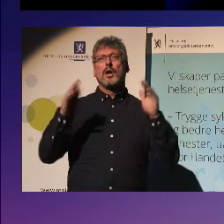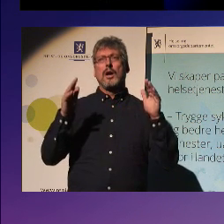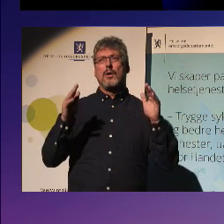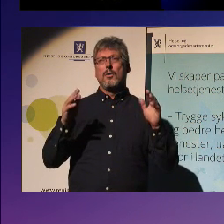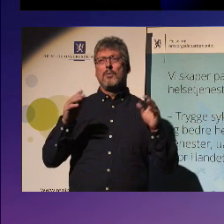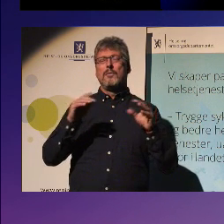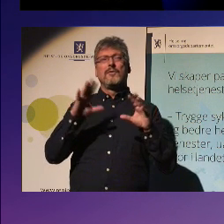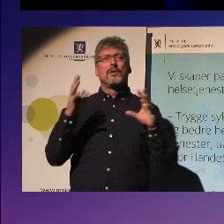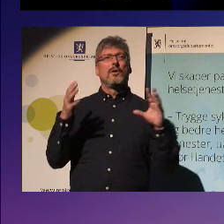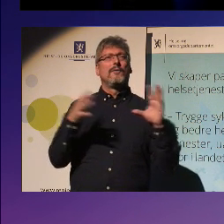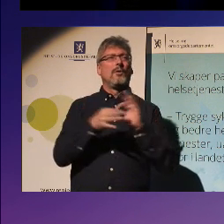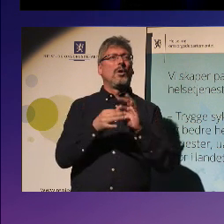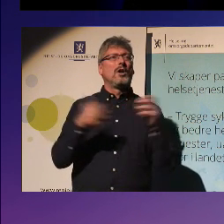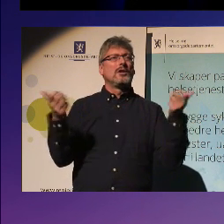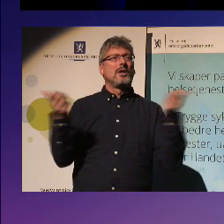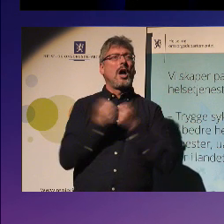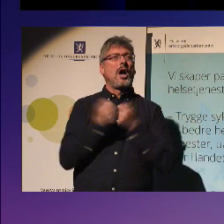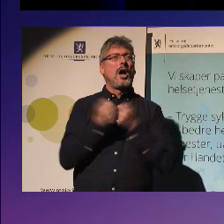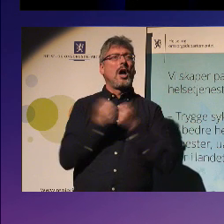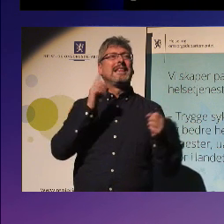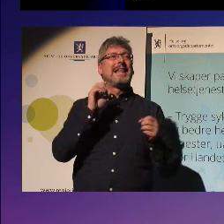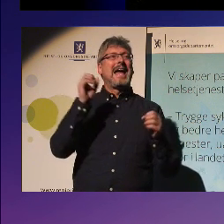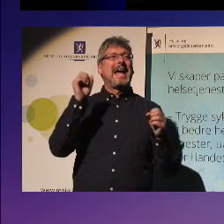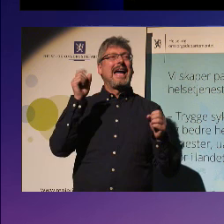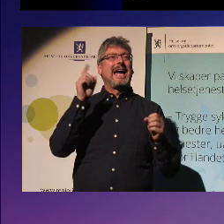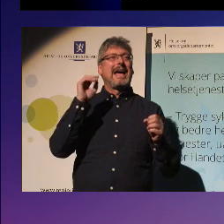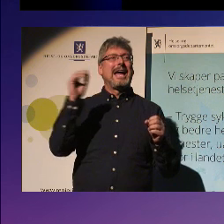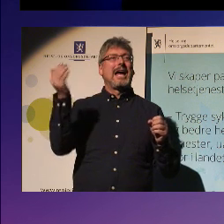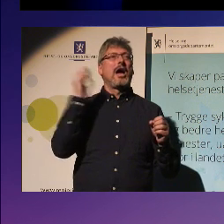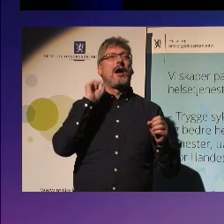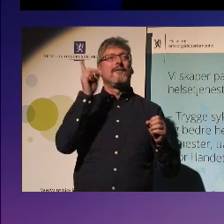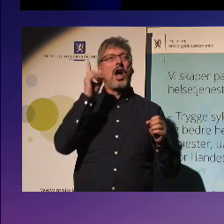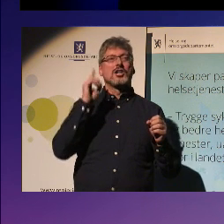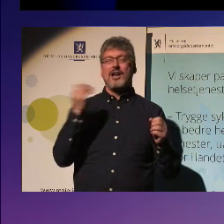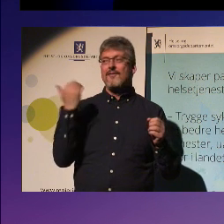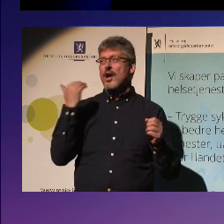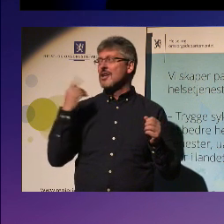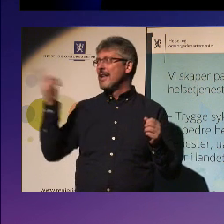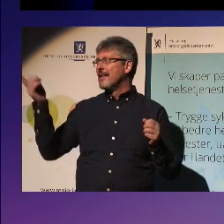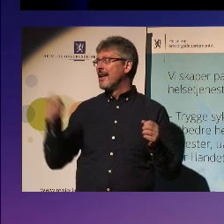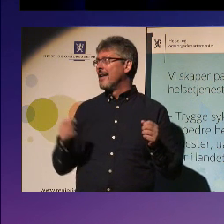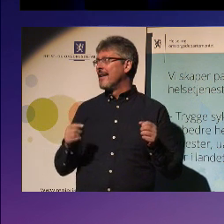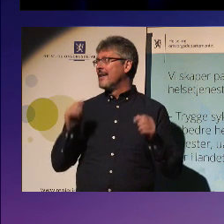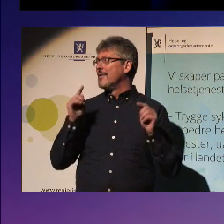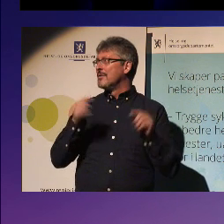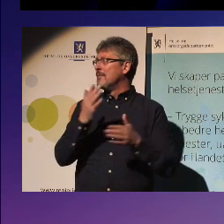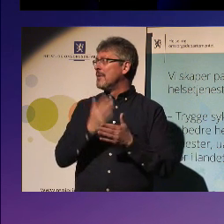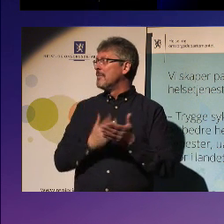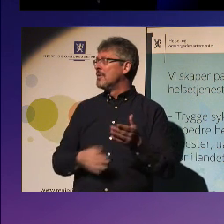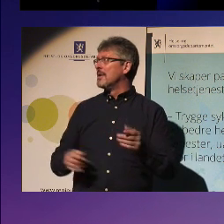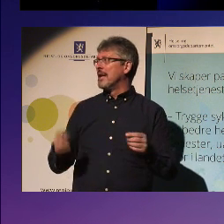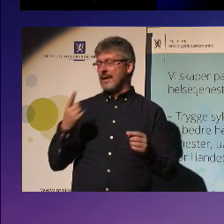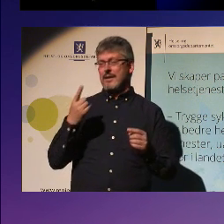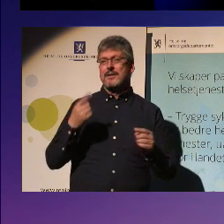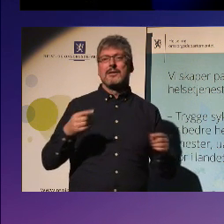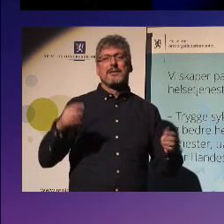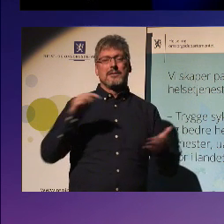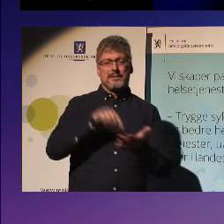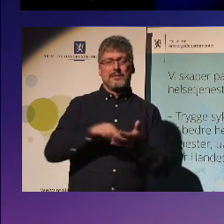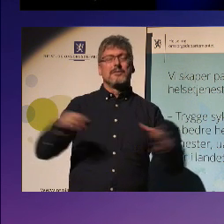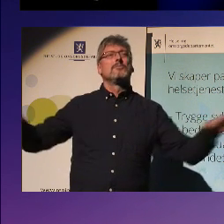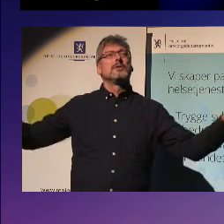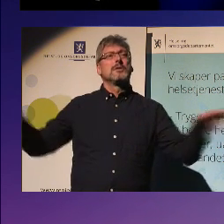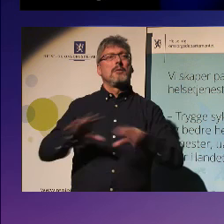håndtere alle disse signalene. Og det vi da må ha er jo på en måte den plattformen som samler alt det her, sånn at det